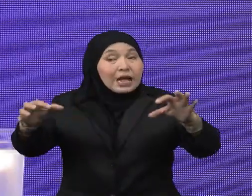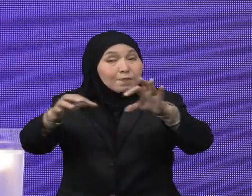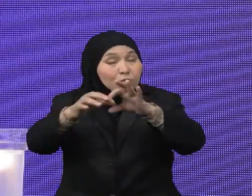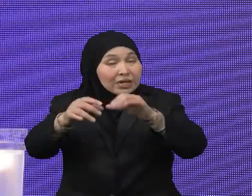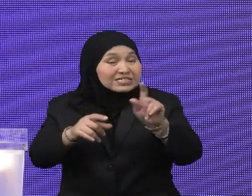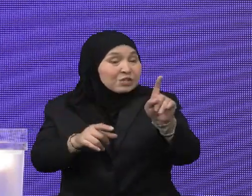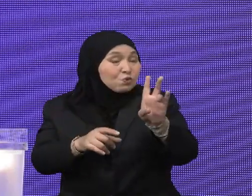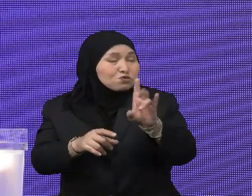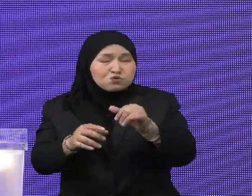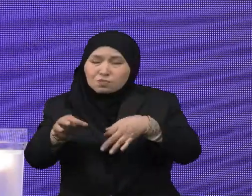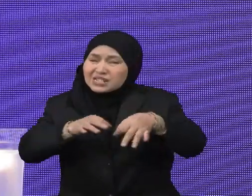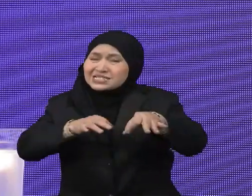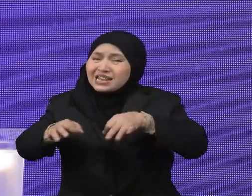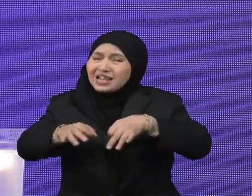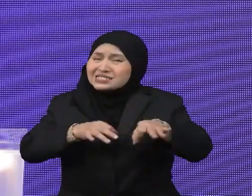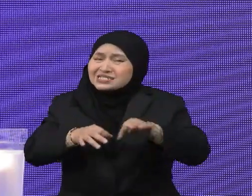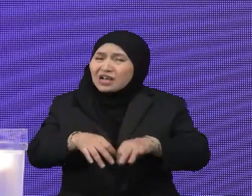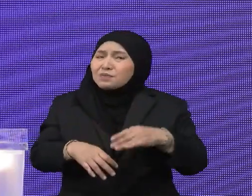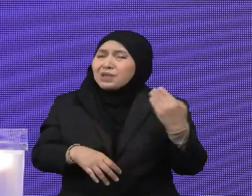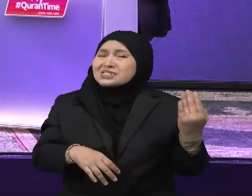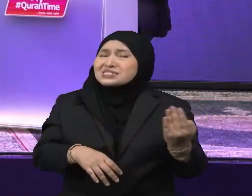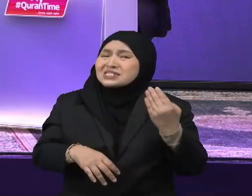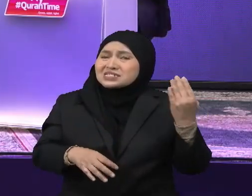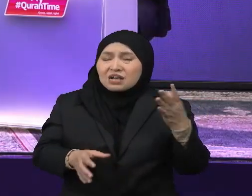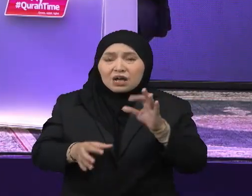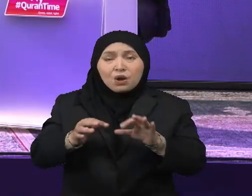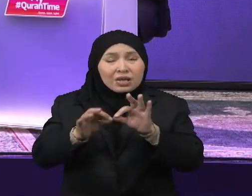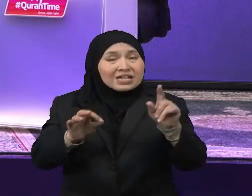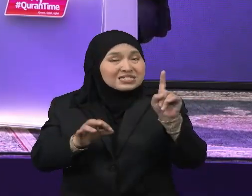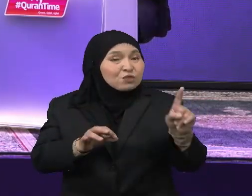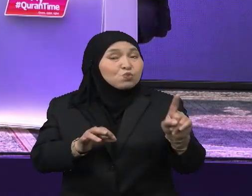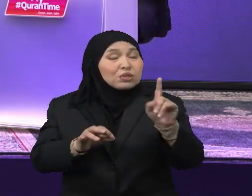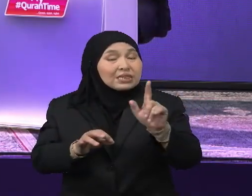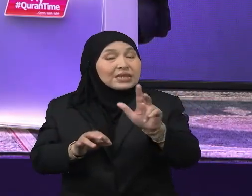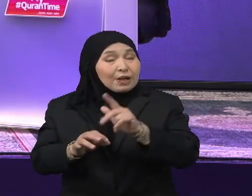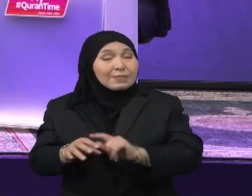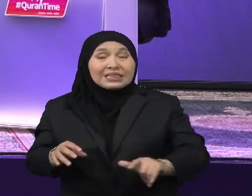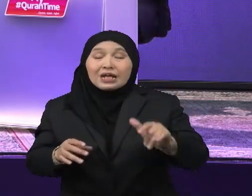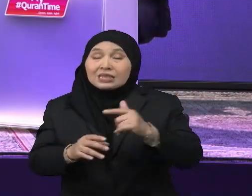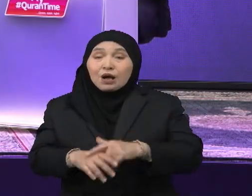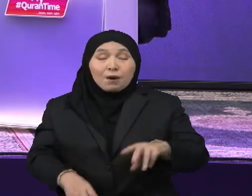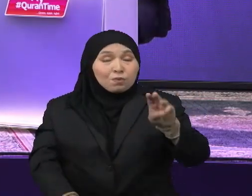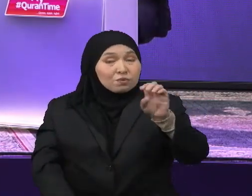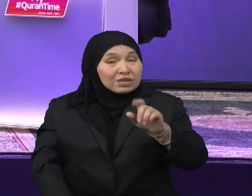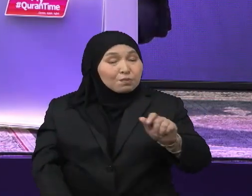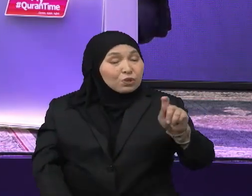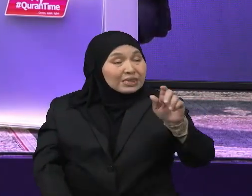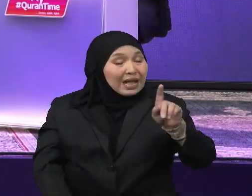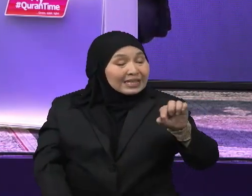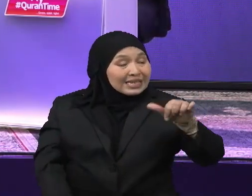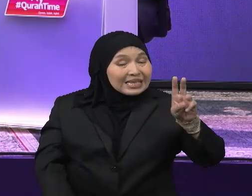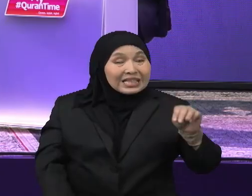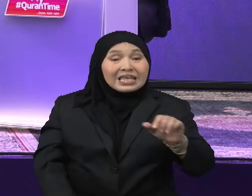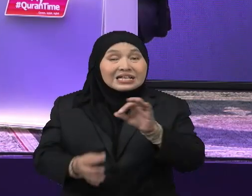misalnya kalau beliau Jelaskan Biasanya kalau ayat 133 itu bercerita tentang ayat